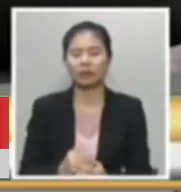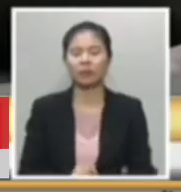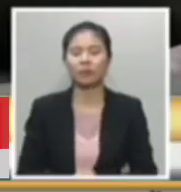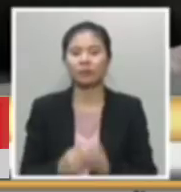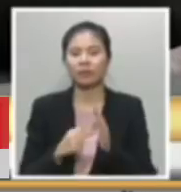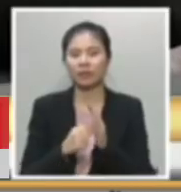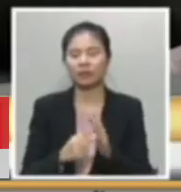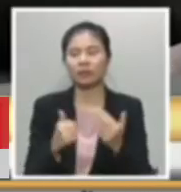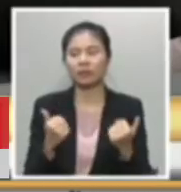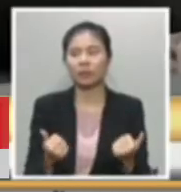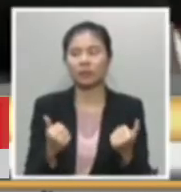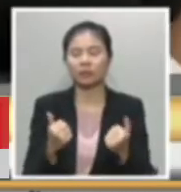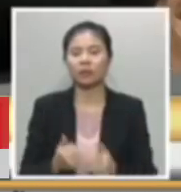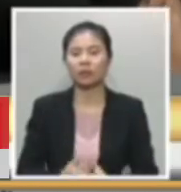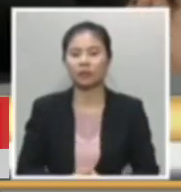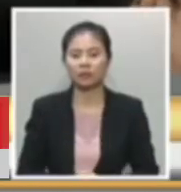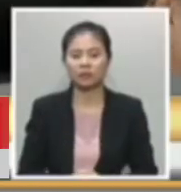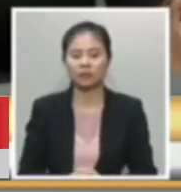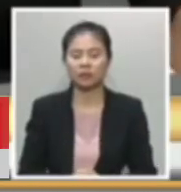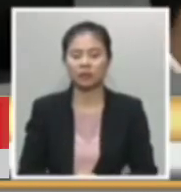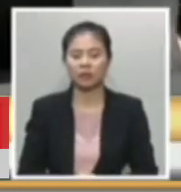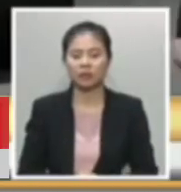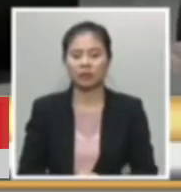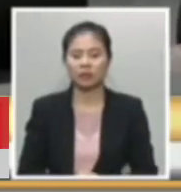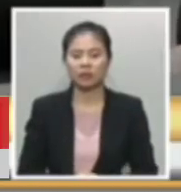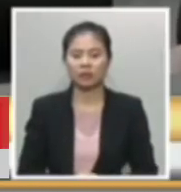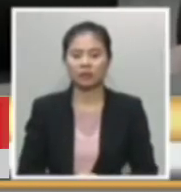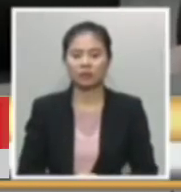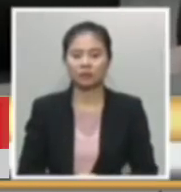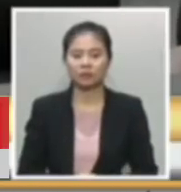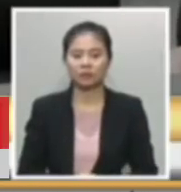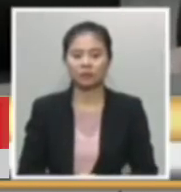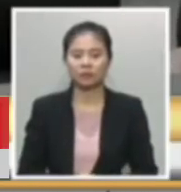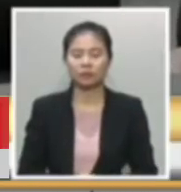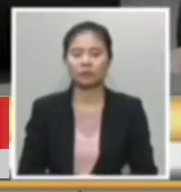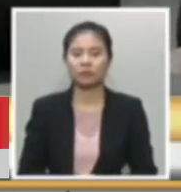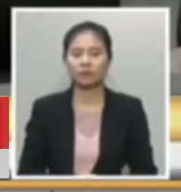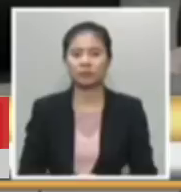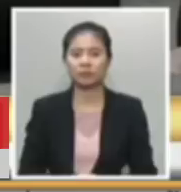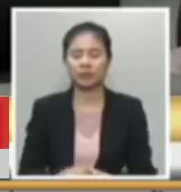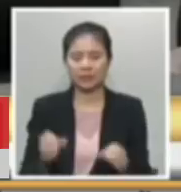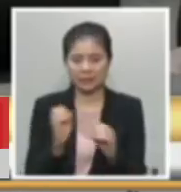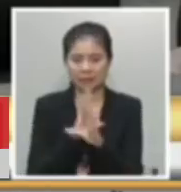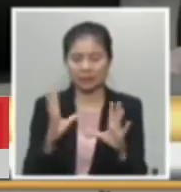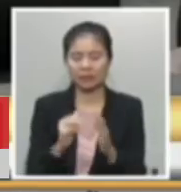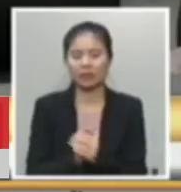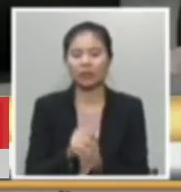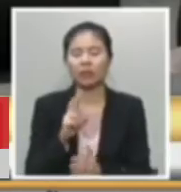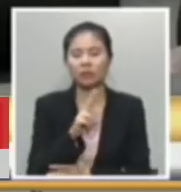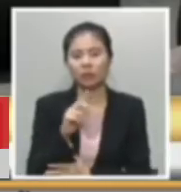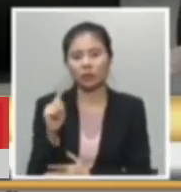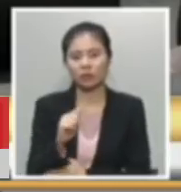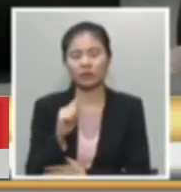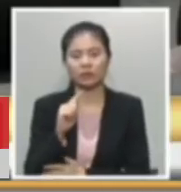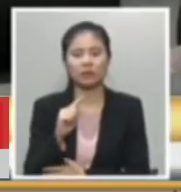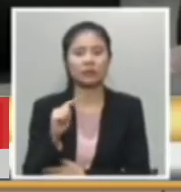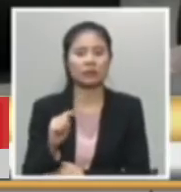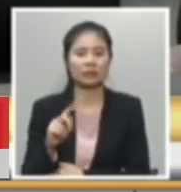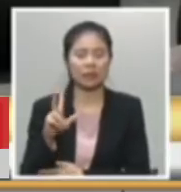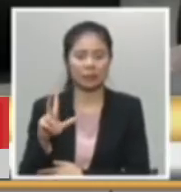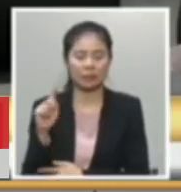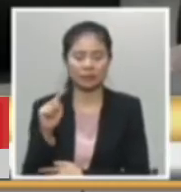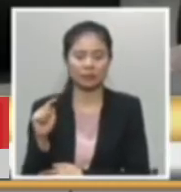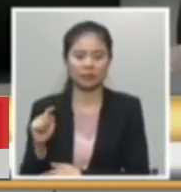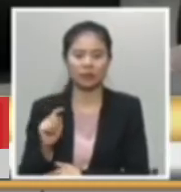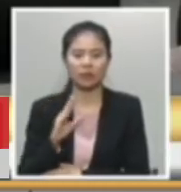งนี้ตัวเลขเพื่อนสมาชิกแสดงออกชัดเจนครับมีแค่ 2-3% เท่านั้นของงบประมาณที่